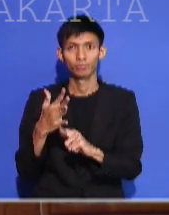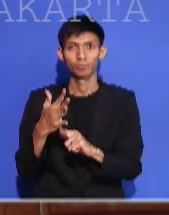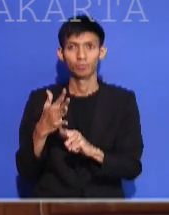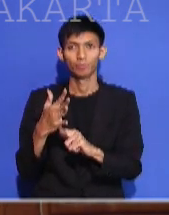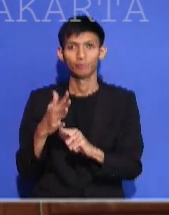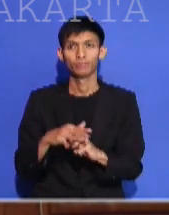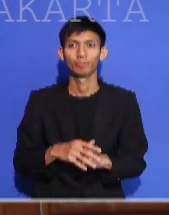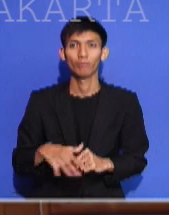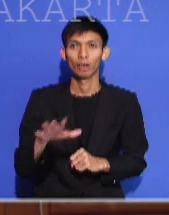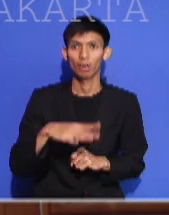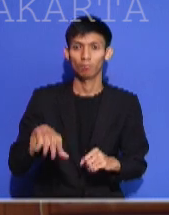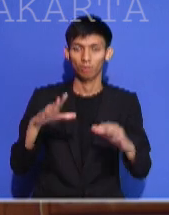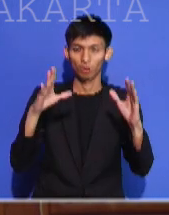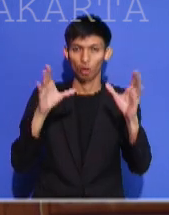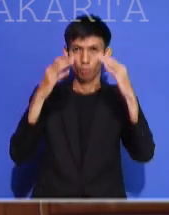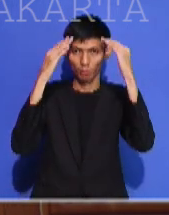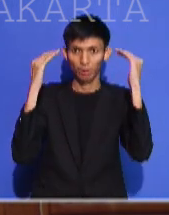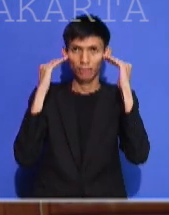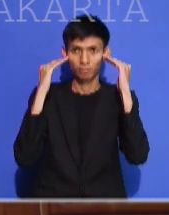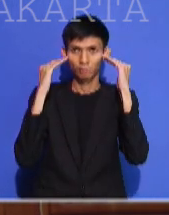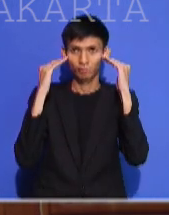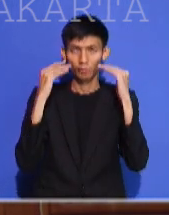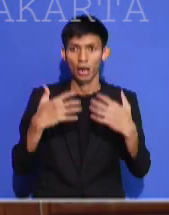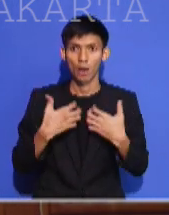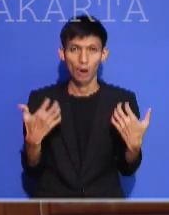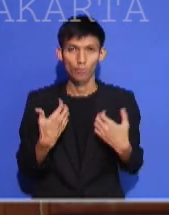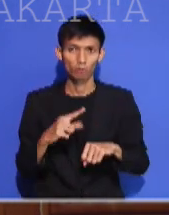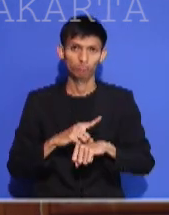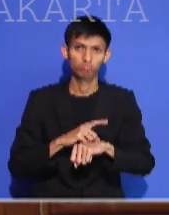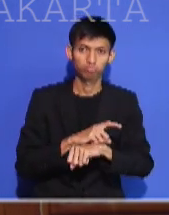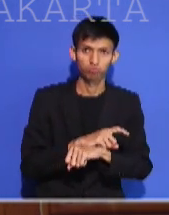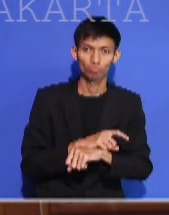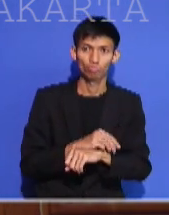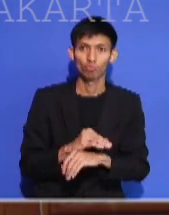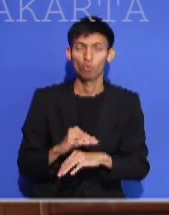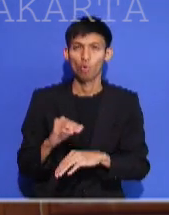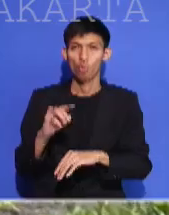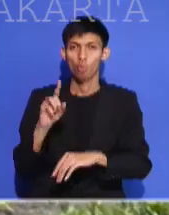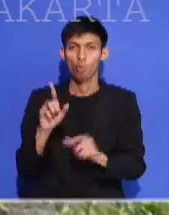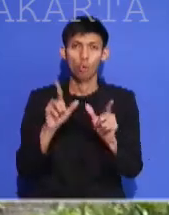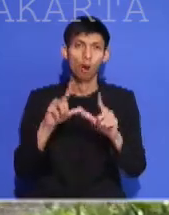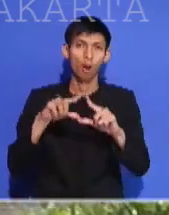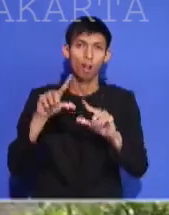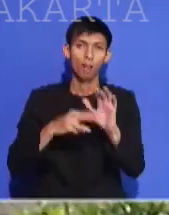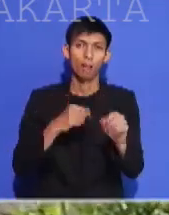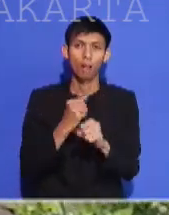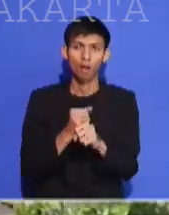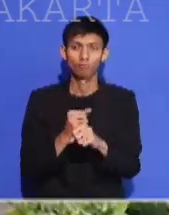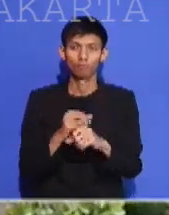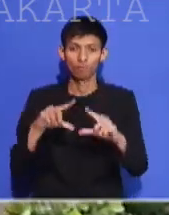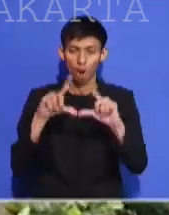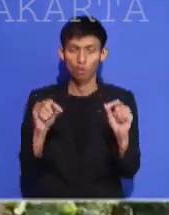kadang tani kedah ngadepi omo walang lan uler ingkang damel perangan ronipun bolong.